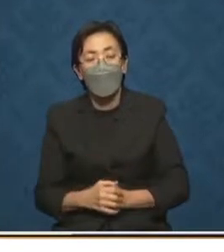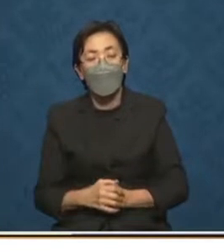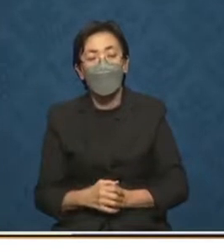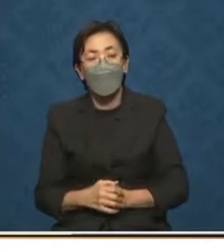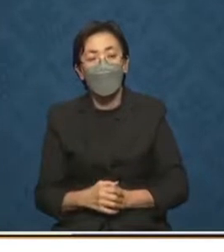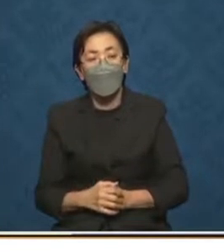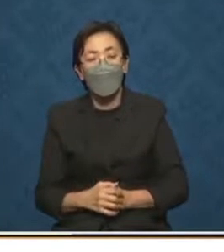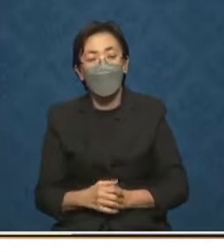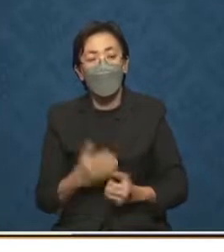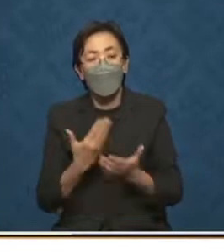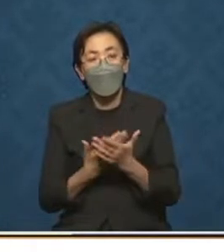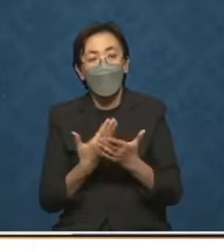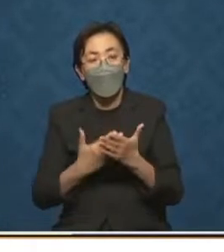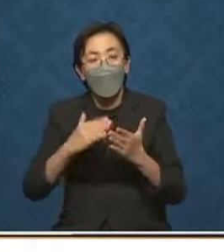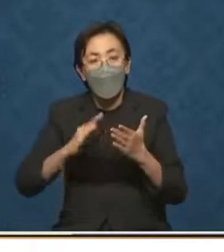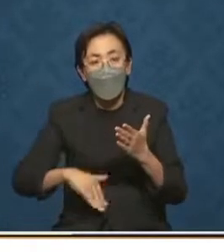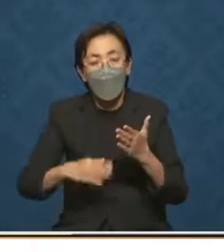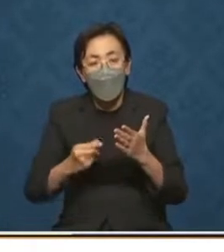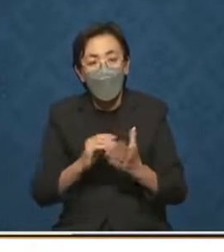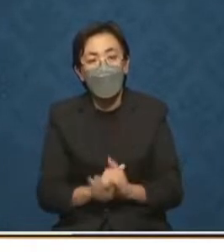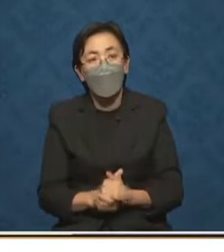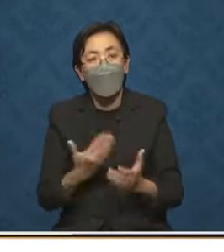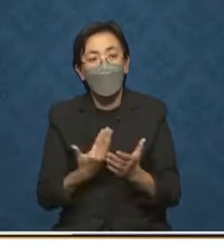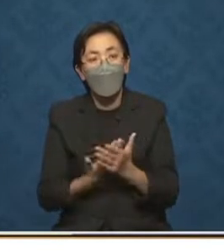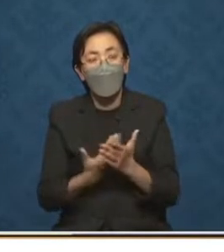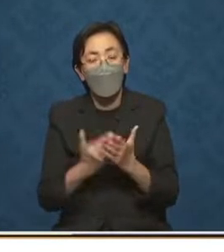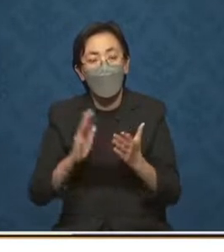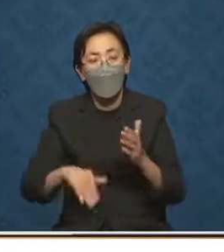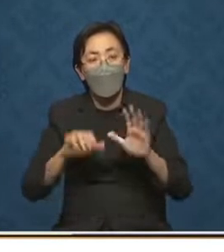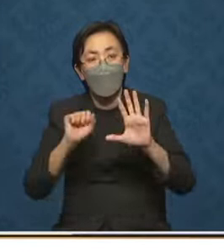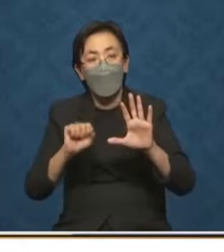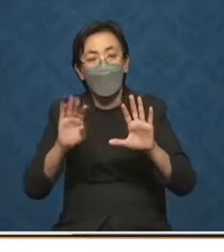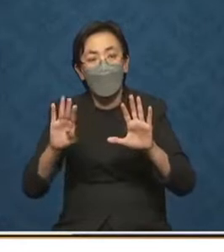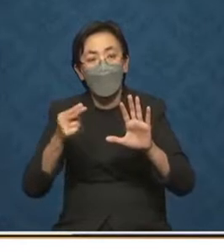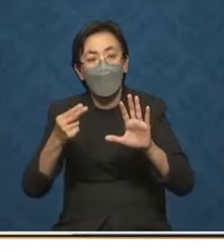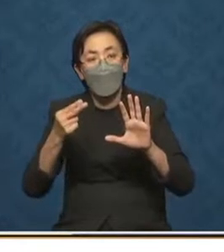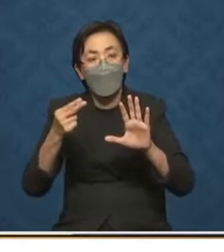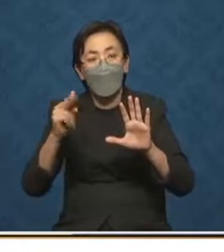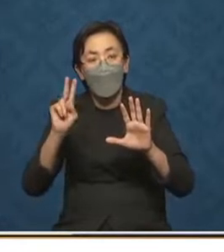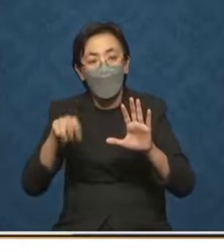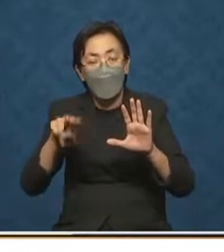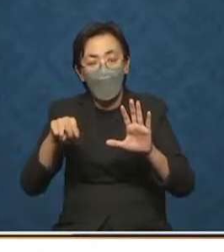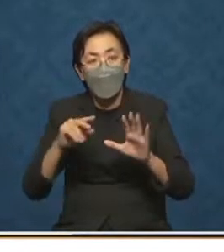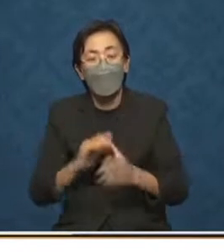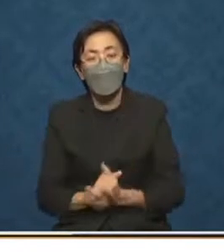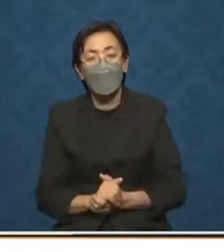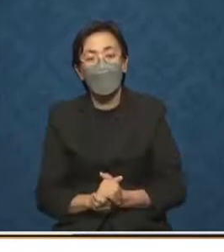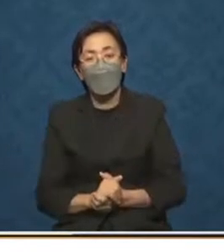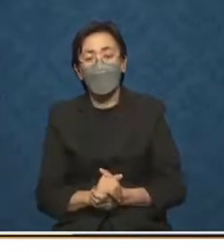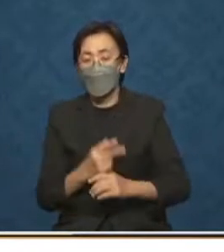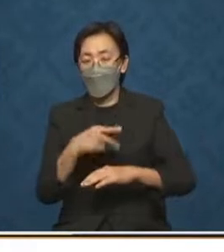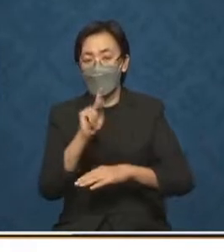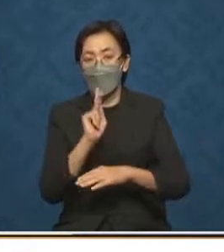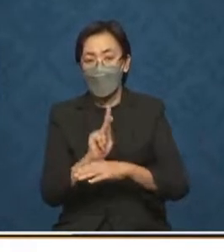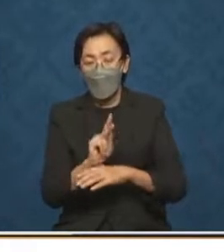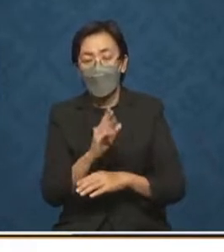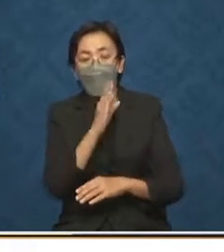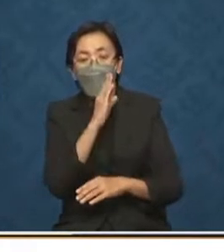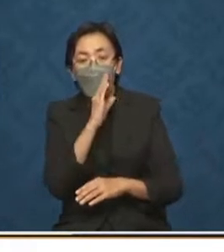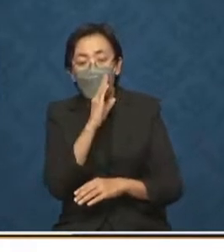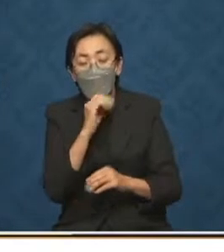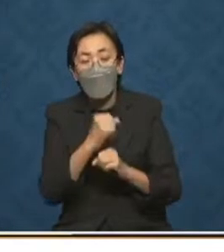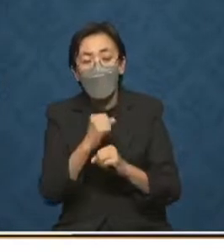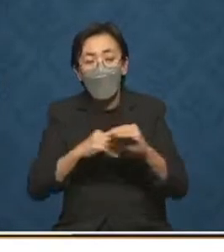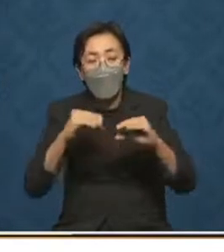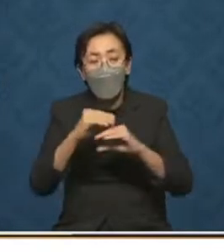เท่ากับรถราคาลงมาแค่ 5,42,000 เท่านั้นท่ที่กระรบ ถาอยู่ในวงการ